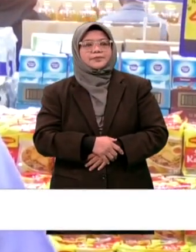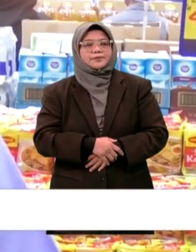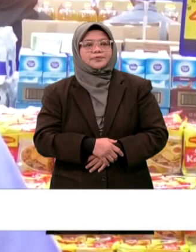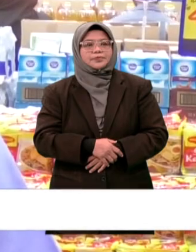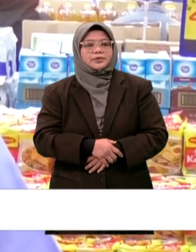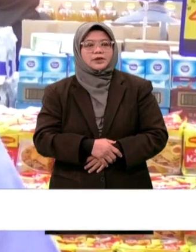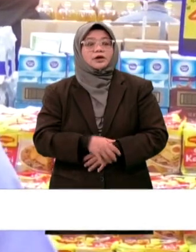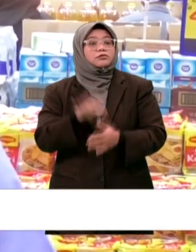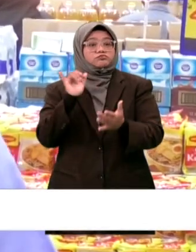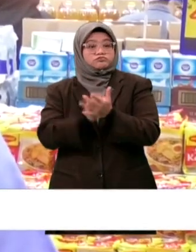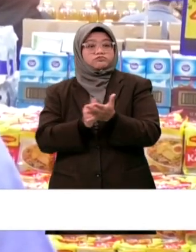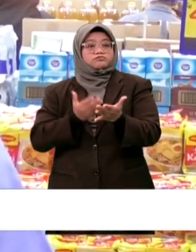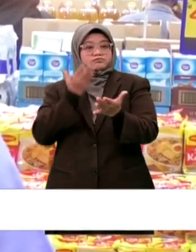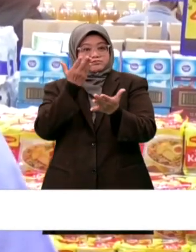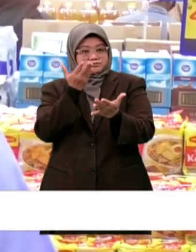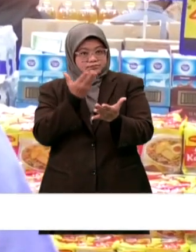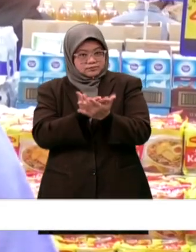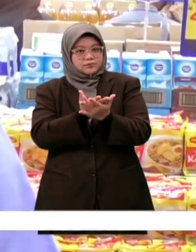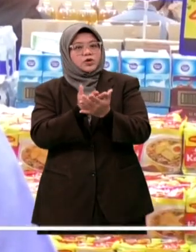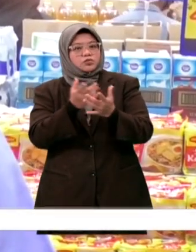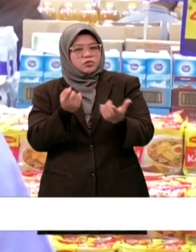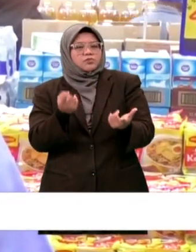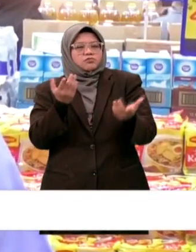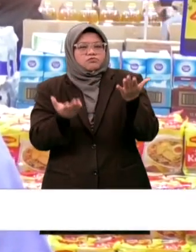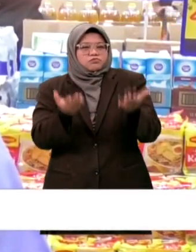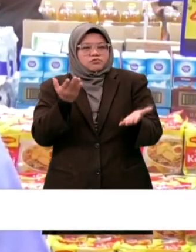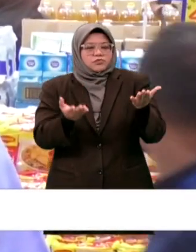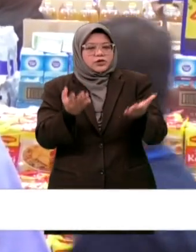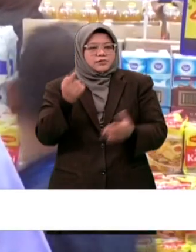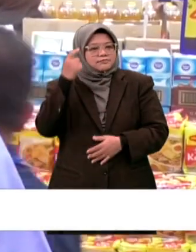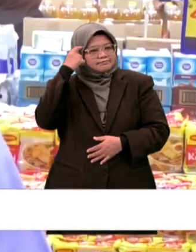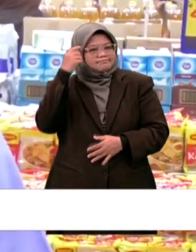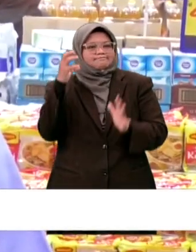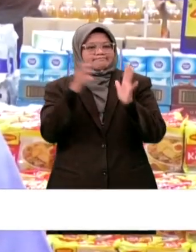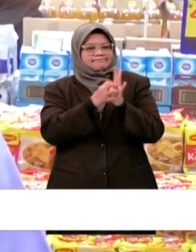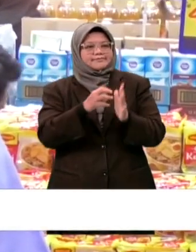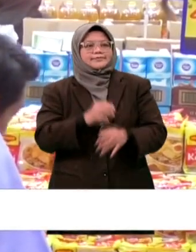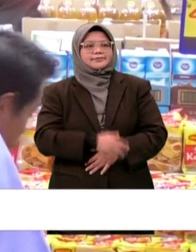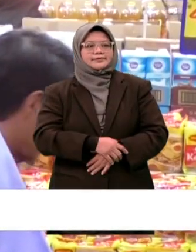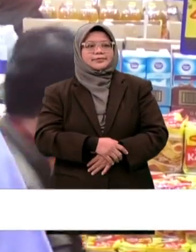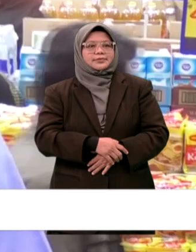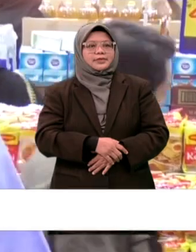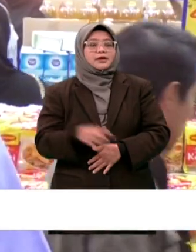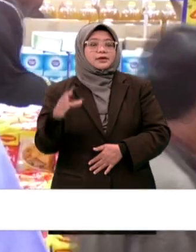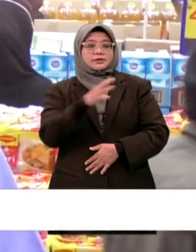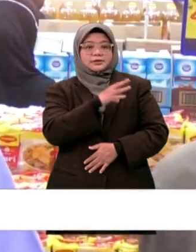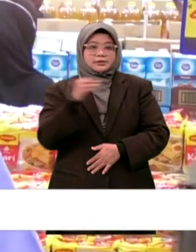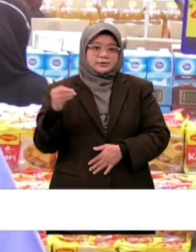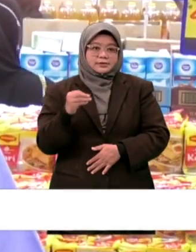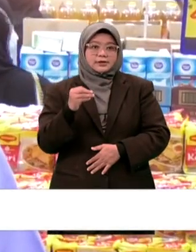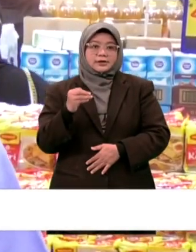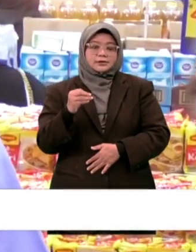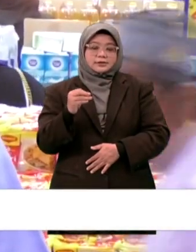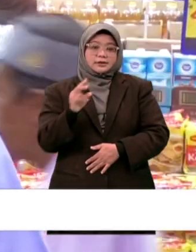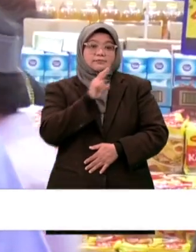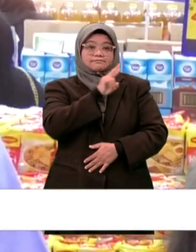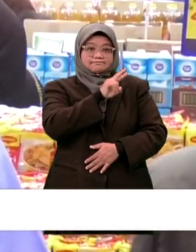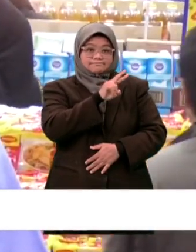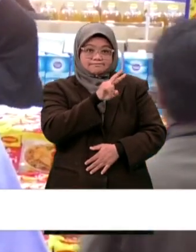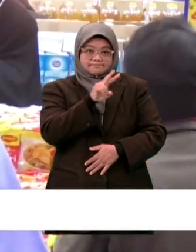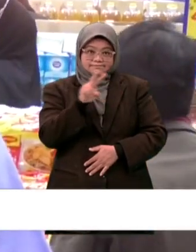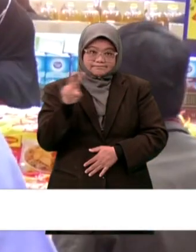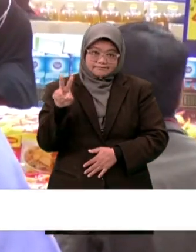cadangan cadangan yang sedang dipertimbangkan oleh malahan kalau kita melihat